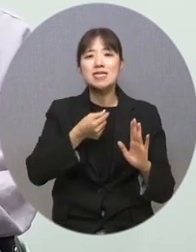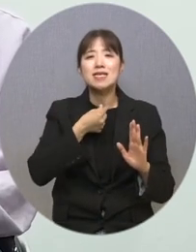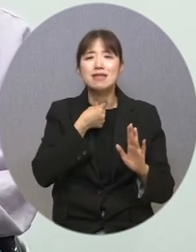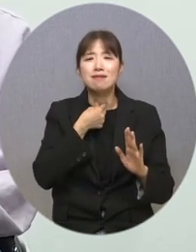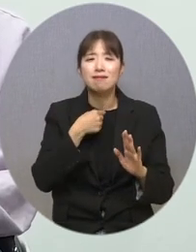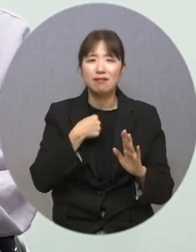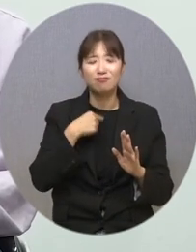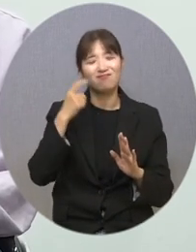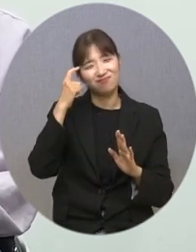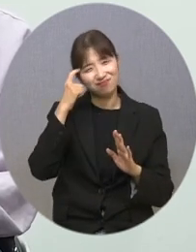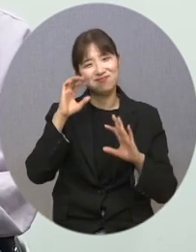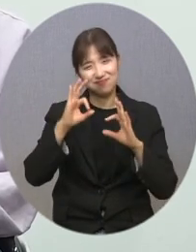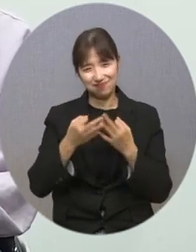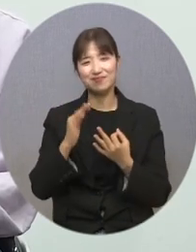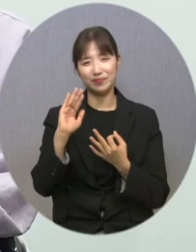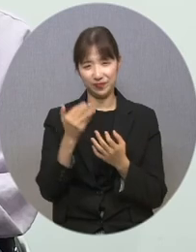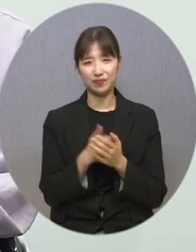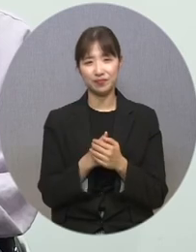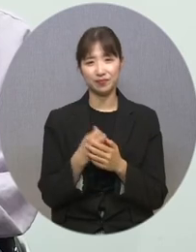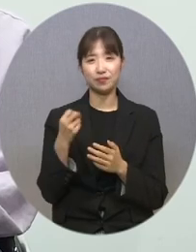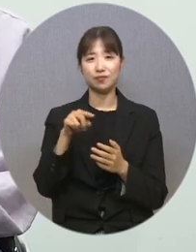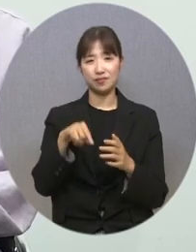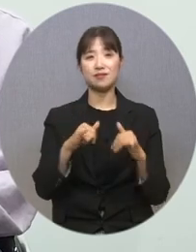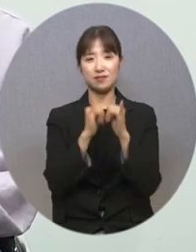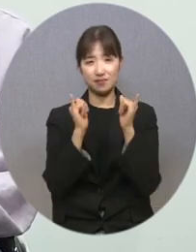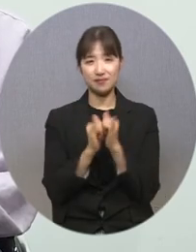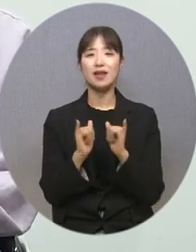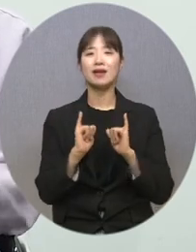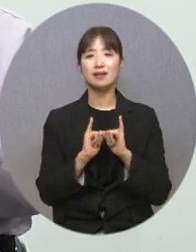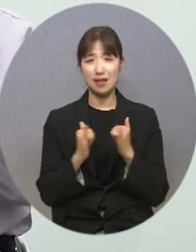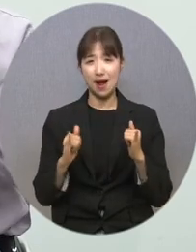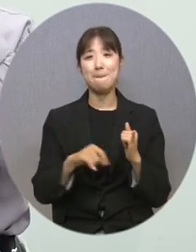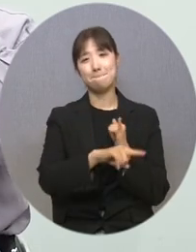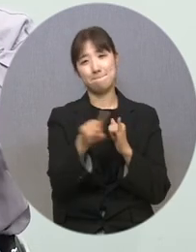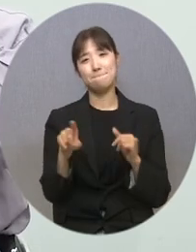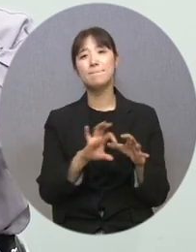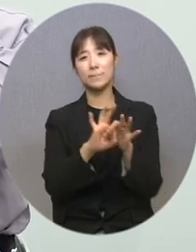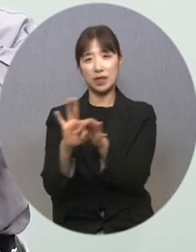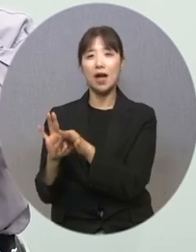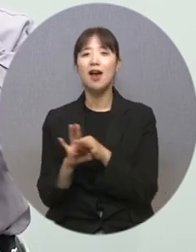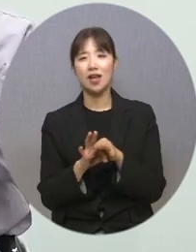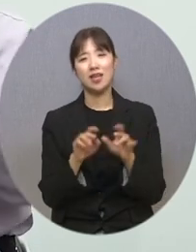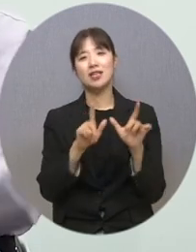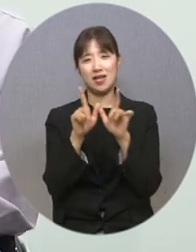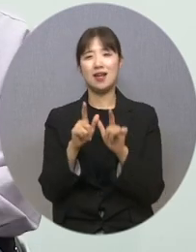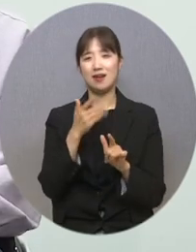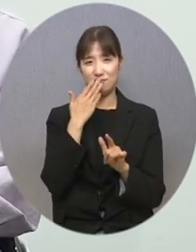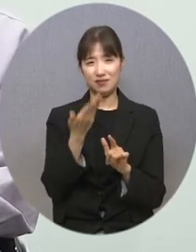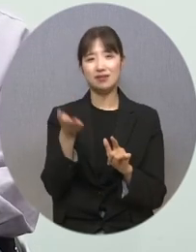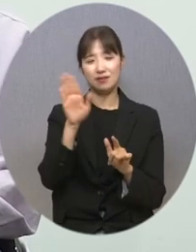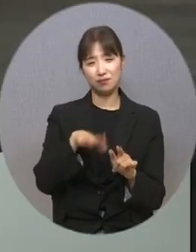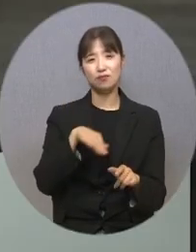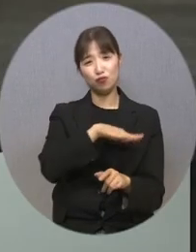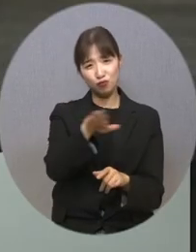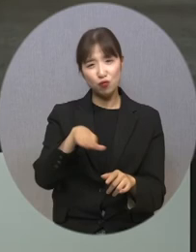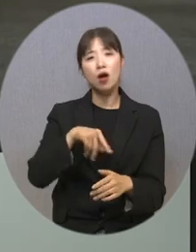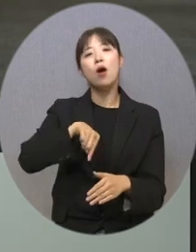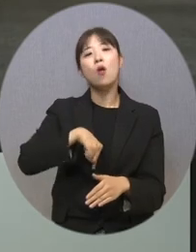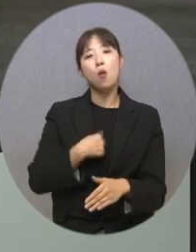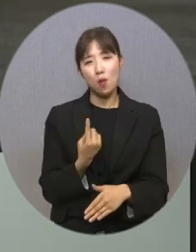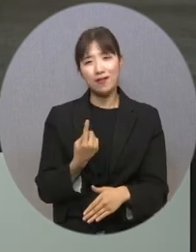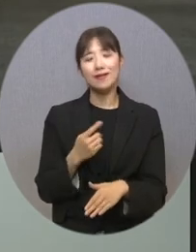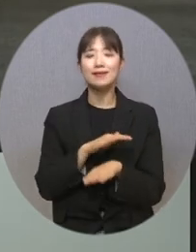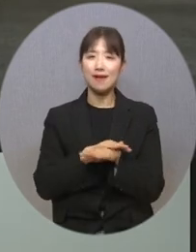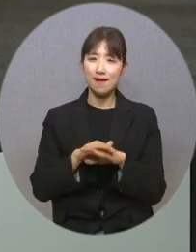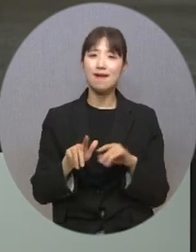생각이 되게 많이 하게 되더라구요 이 사회는 사람들이라고 함께 관계를 맺은 사랑 합니다 하지만 우리는 또 혼자 더 살 줄 알아야